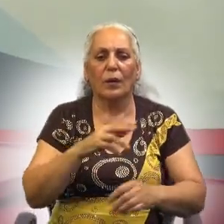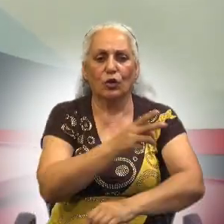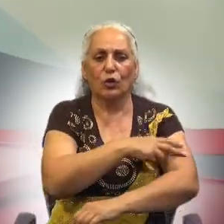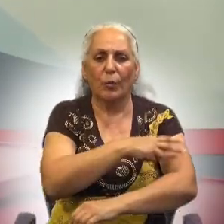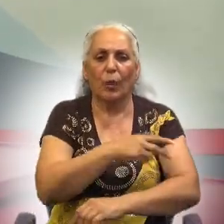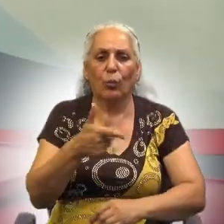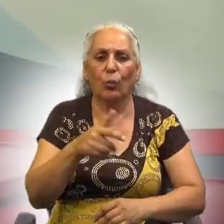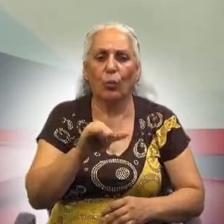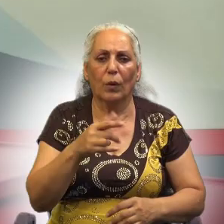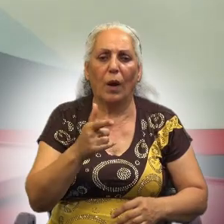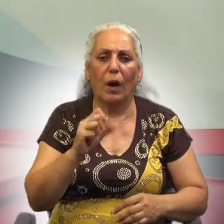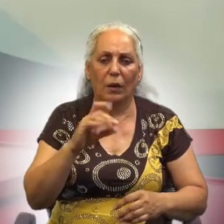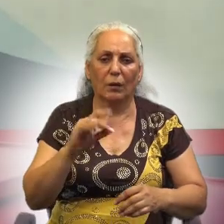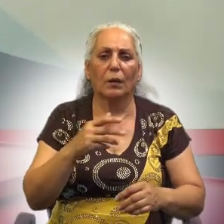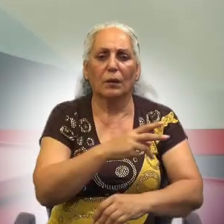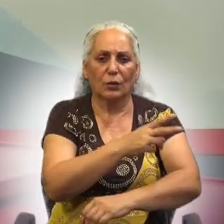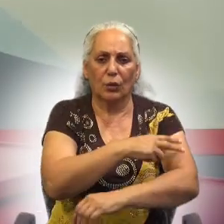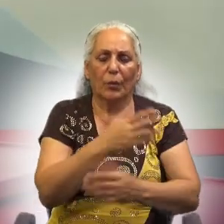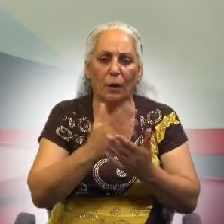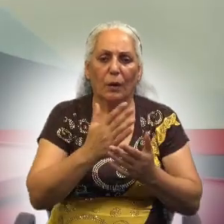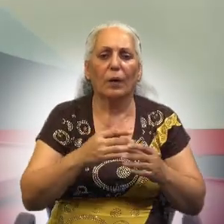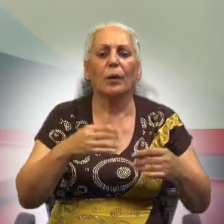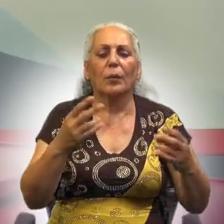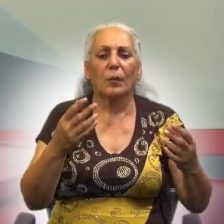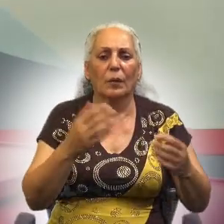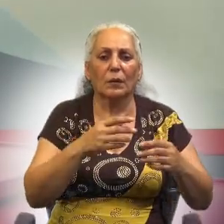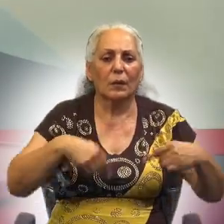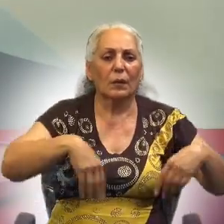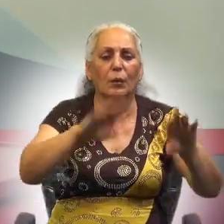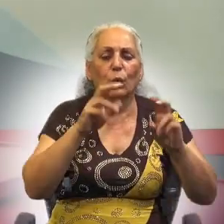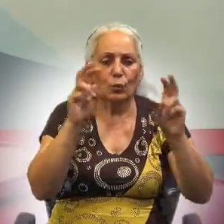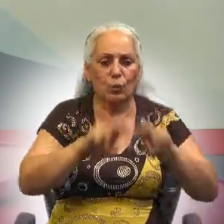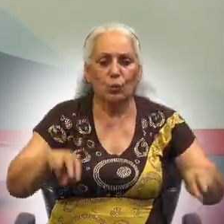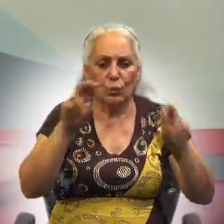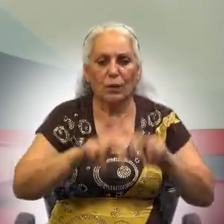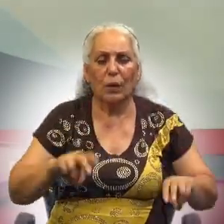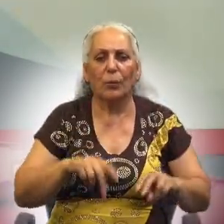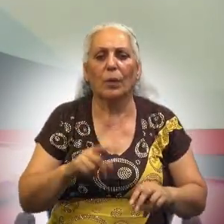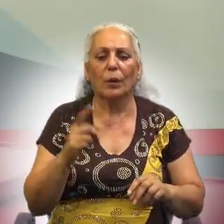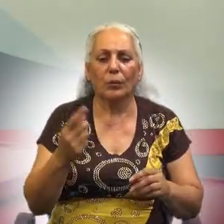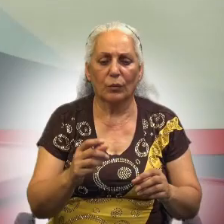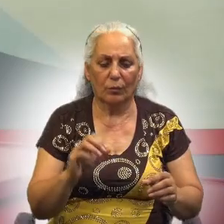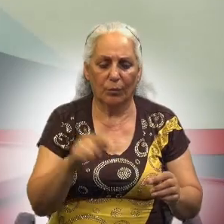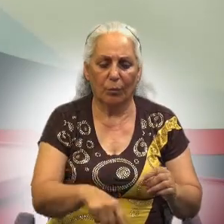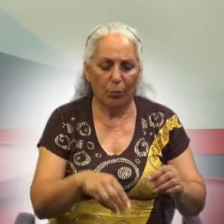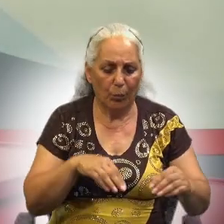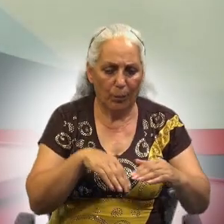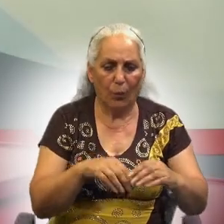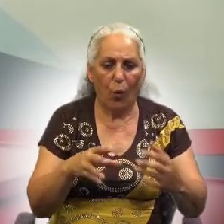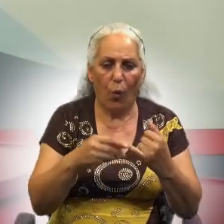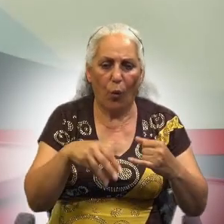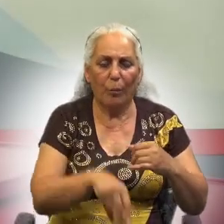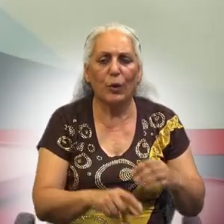այս օրերին 10 սակրավորների օգնությամբ կուսումնասիրեն պաշտպանության ուղիները։ Այստեղ կազմակերպվել է պայմանական պայթյուն